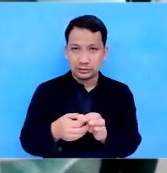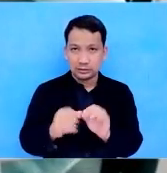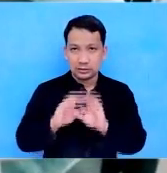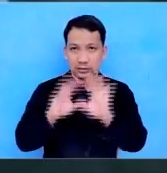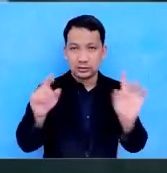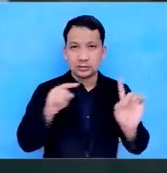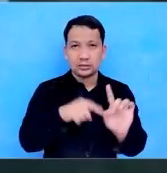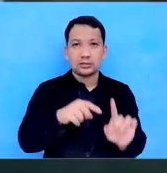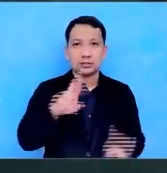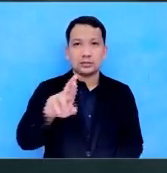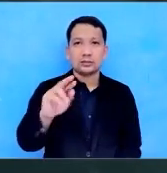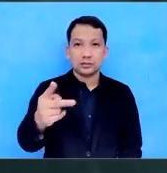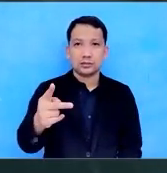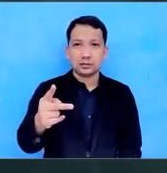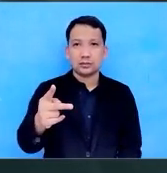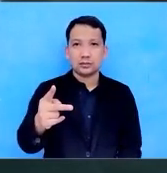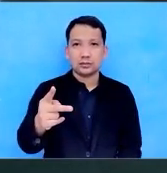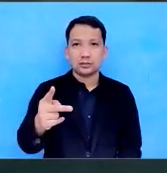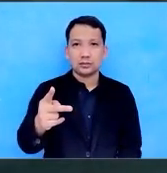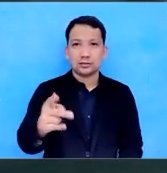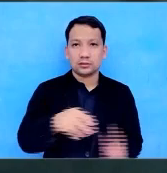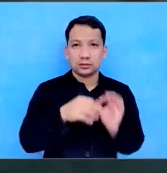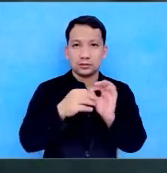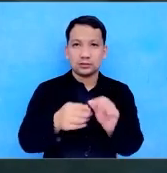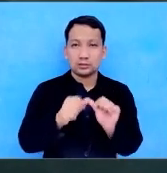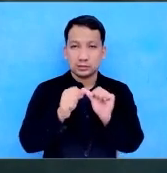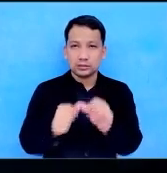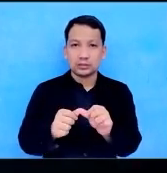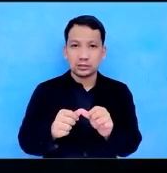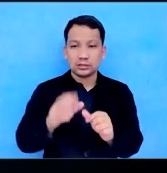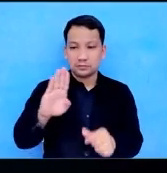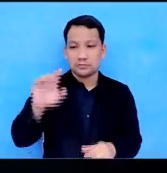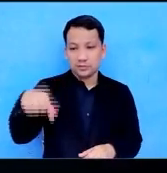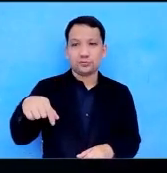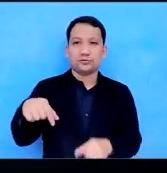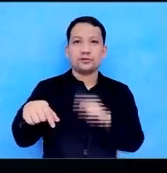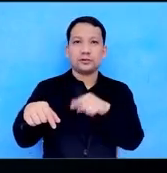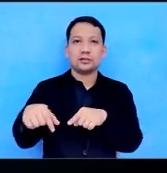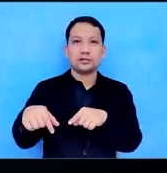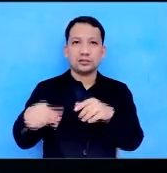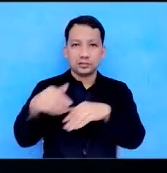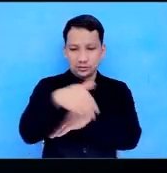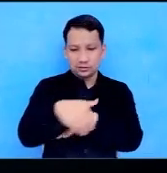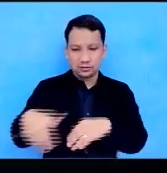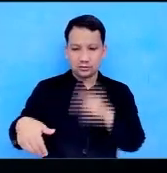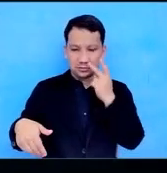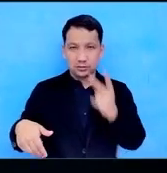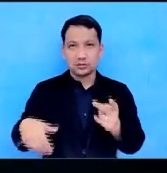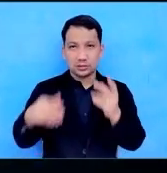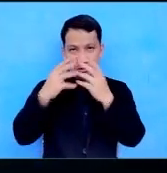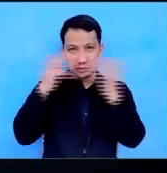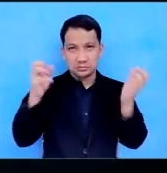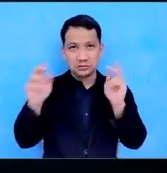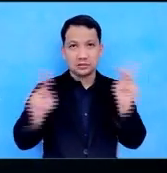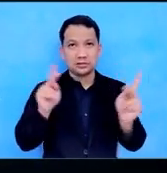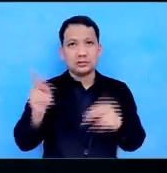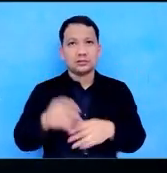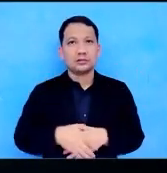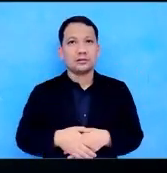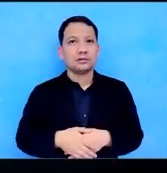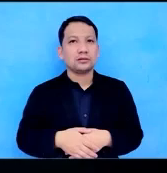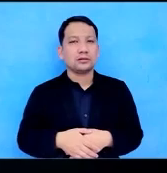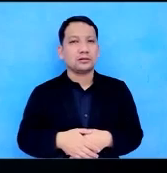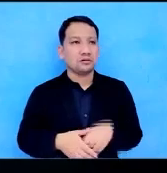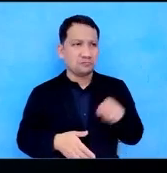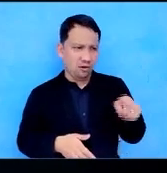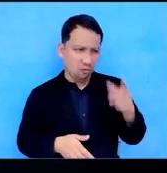RK Bagaching sa hit kapatid megaserye na Batang Quiapo. Gabi-gabi, naiinis ang ating mga kapatid. Sa